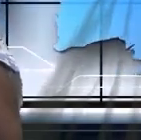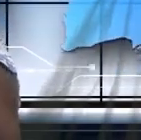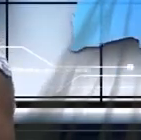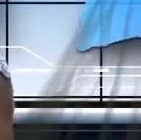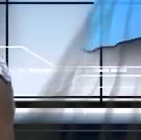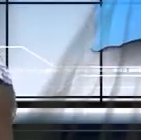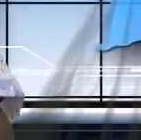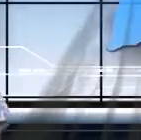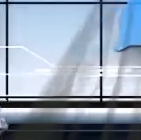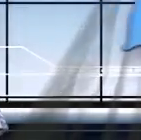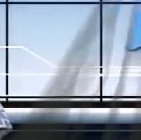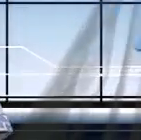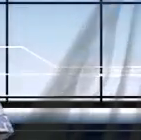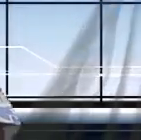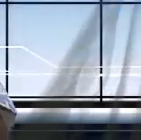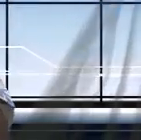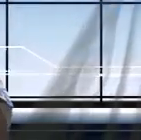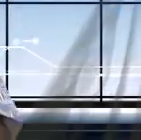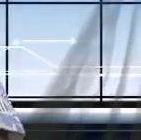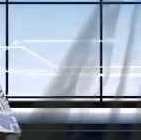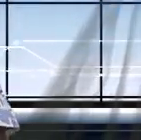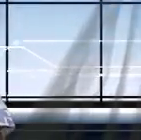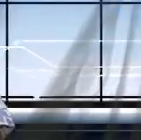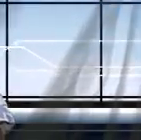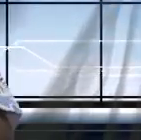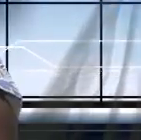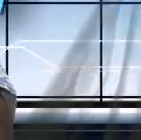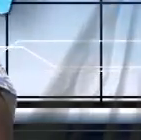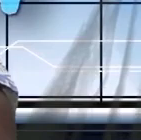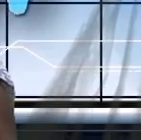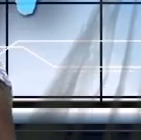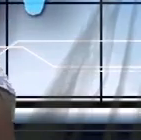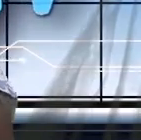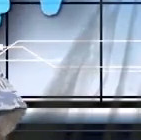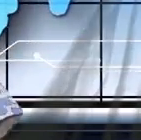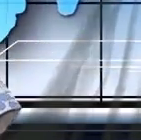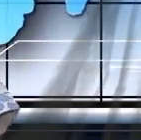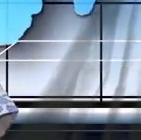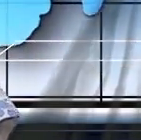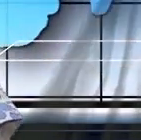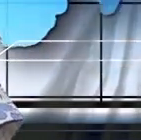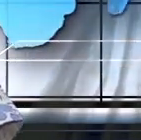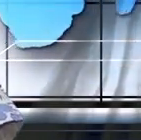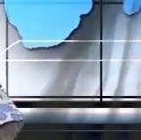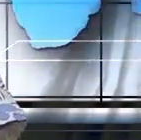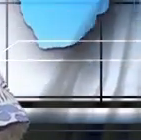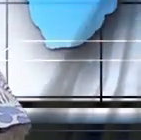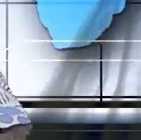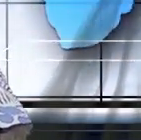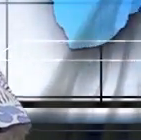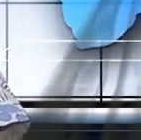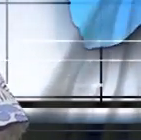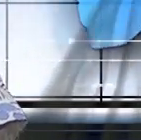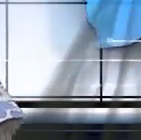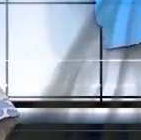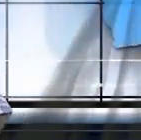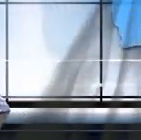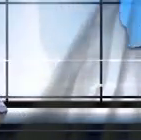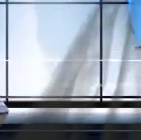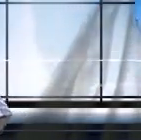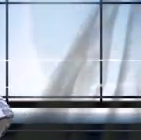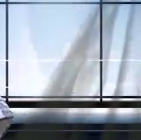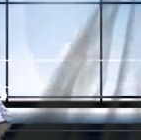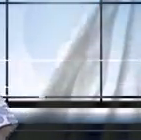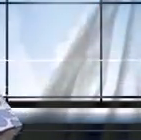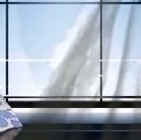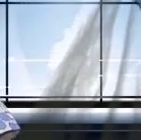ihe ngosipụta anyị n'igwe YouTube, eleghị anya nwere ihe nwa aka n'iru dị echere gị aka mgba. Mana nke wezogo